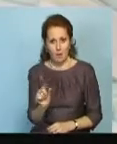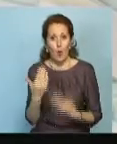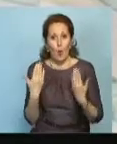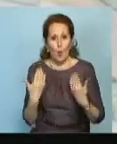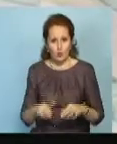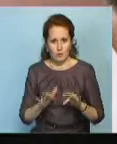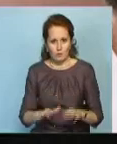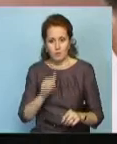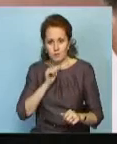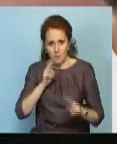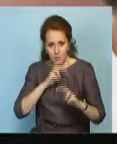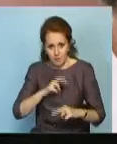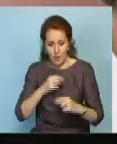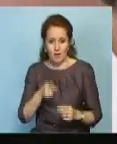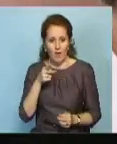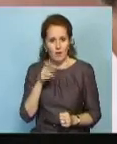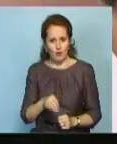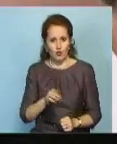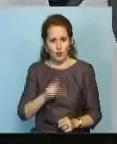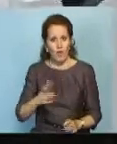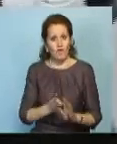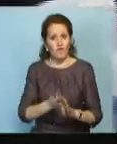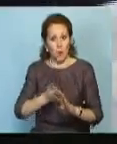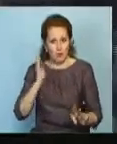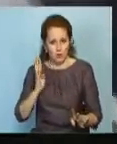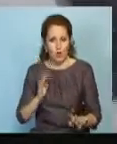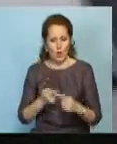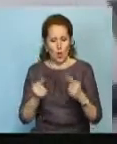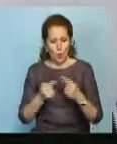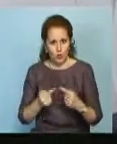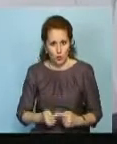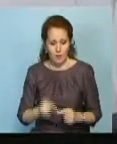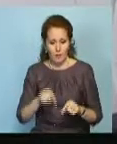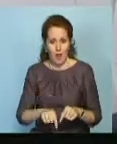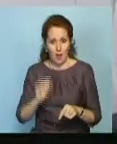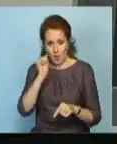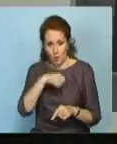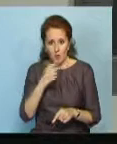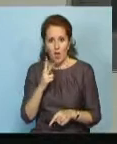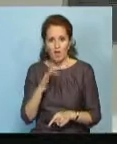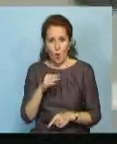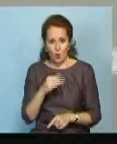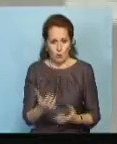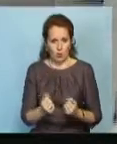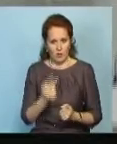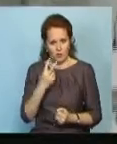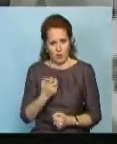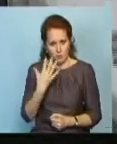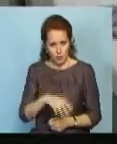было 2000 человек. Эти данные сейчас уточняются. На этот год центр ЭКО в Удмуртии получил квоту на 250